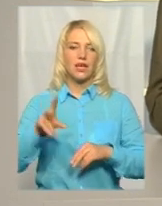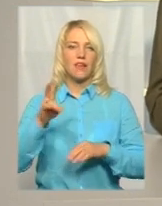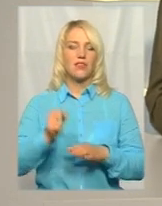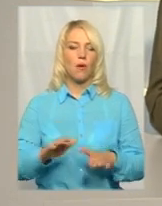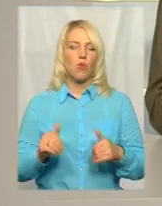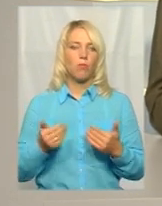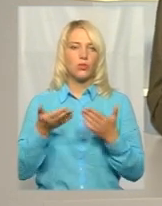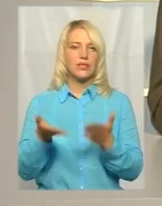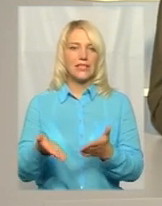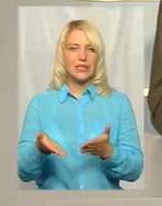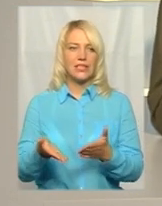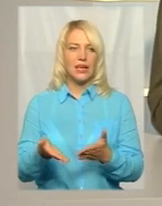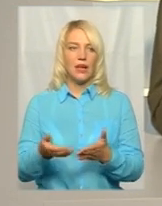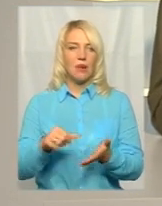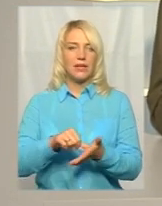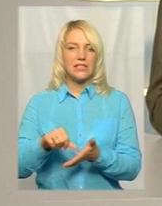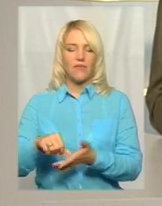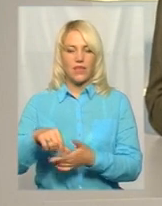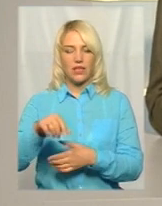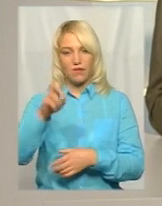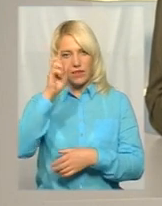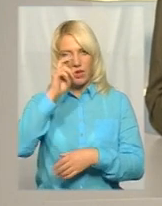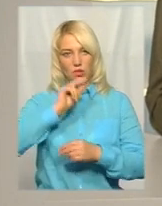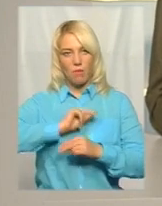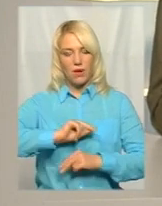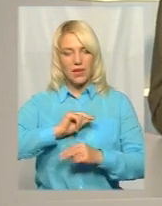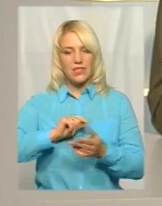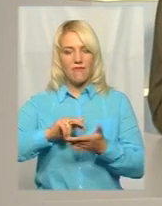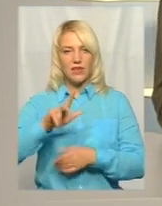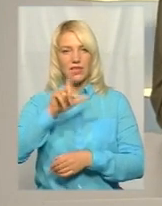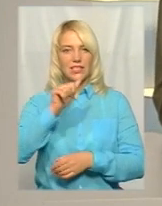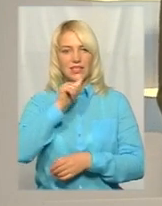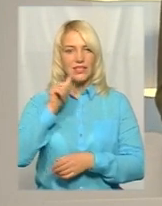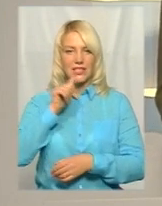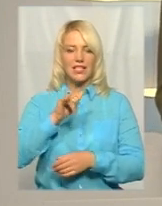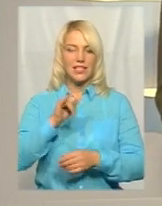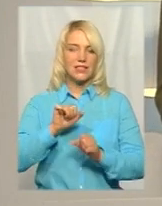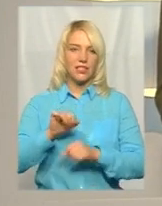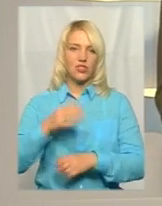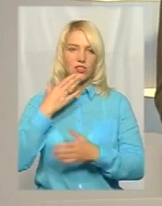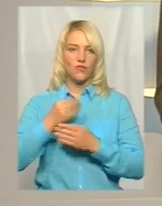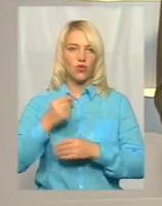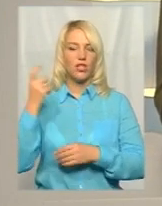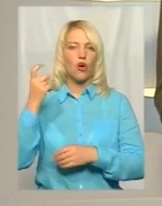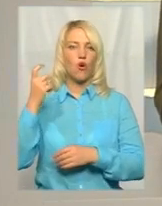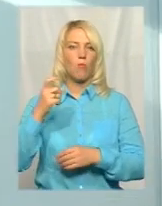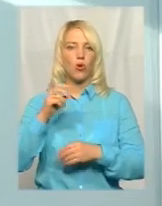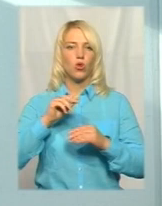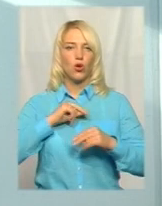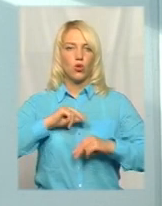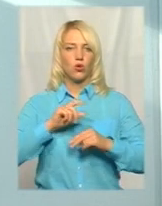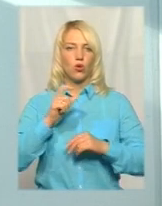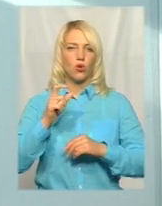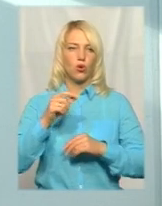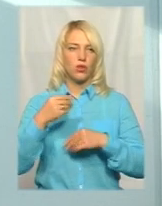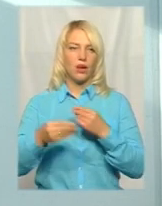пропозиції представників Держпраці вийти з тіні і захищають своїх роботодавців? Ну, скажу, що